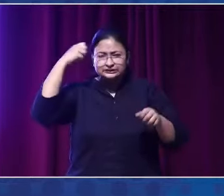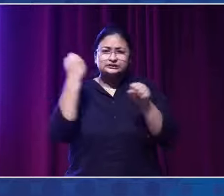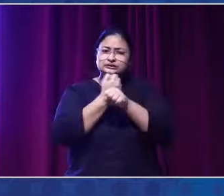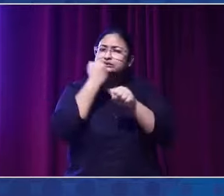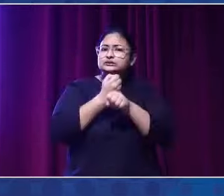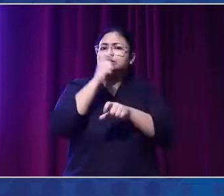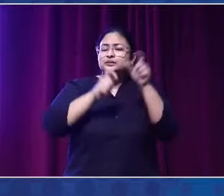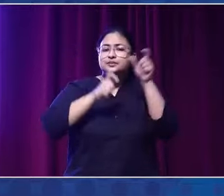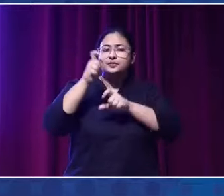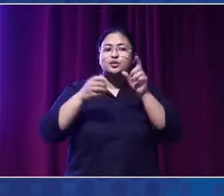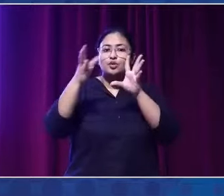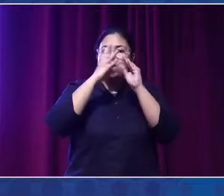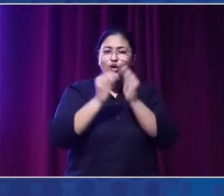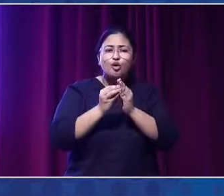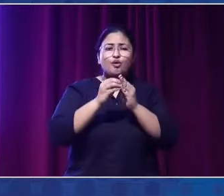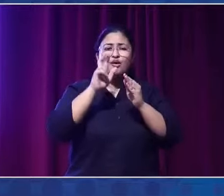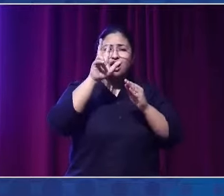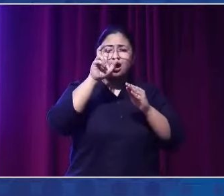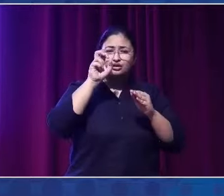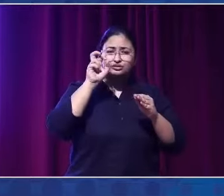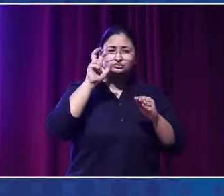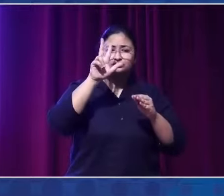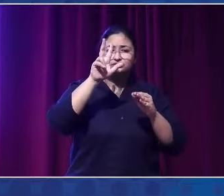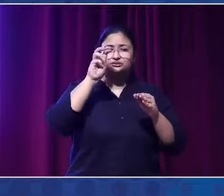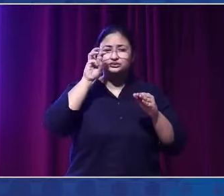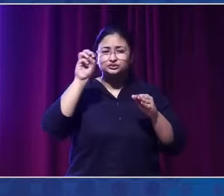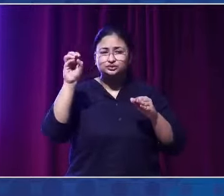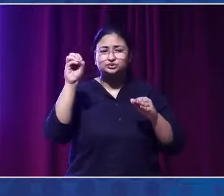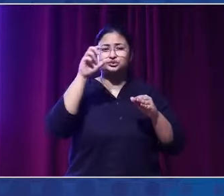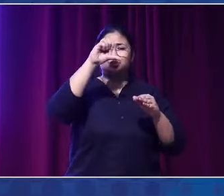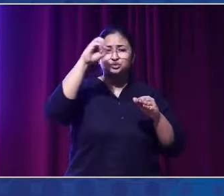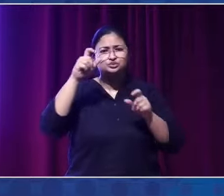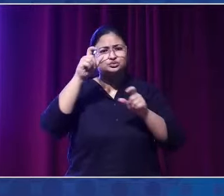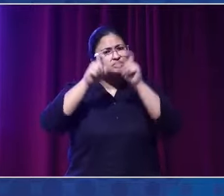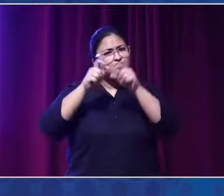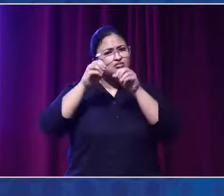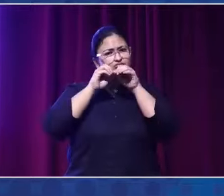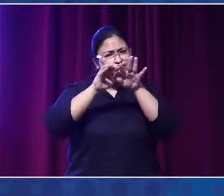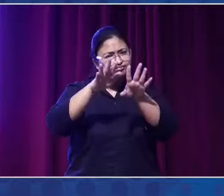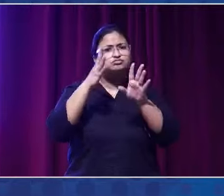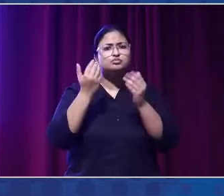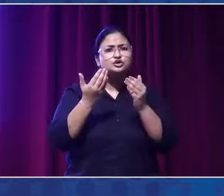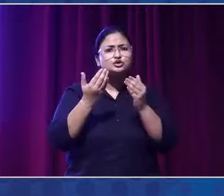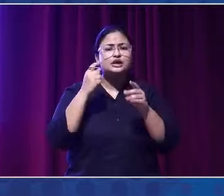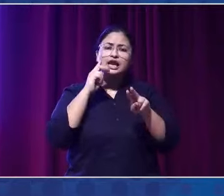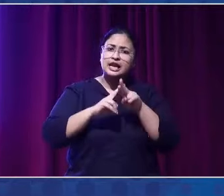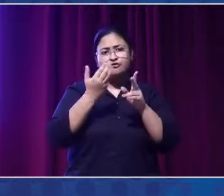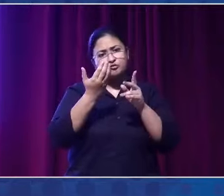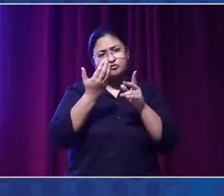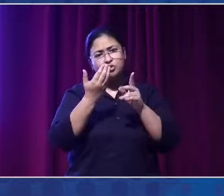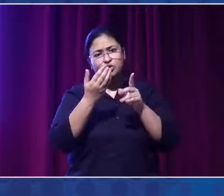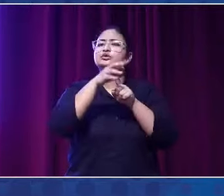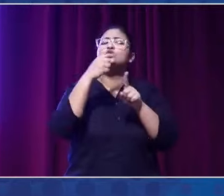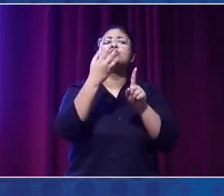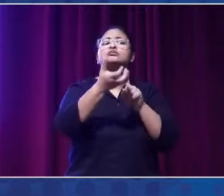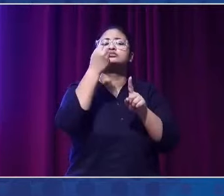पूरी कंट्री के 800 900 700 600 500 लोगों को इन्फ्लुएंस कर सकता है? कर सकता है तो बताइए किसने किया, हम उसको सजा देंगे,